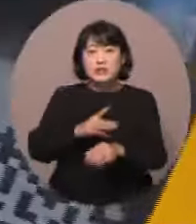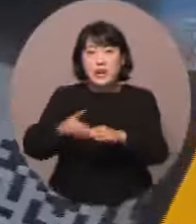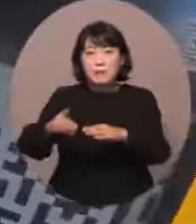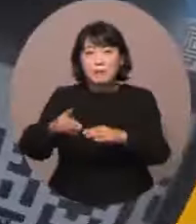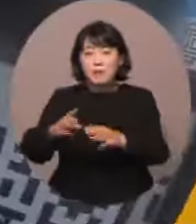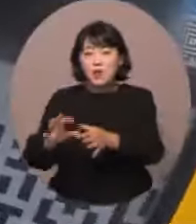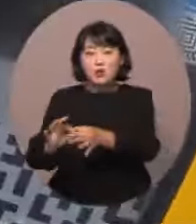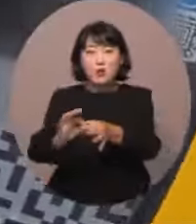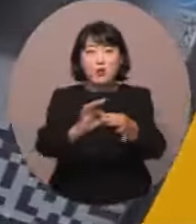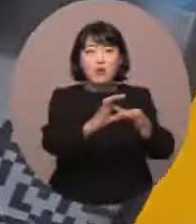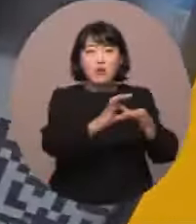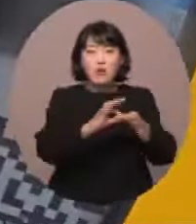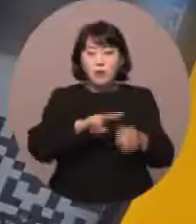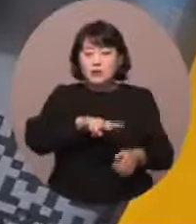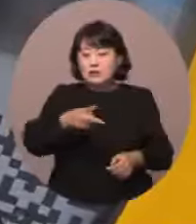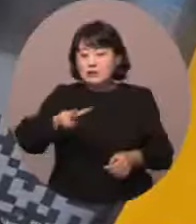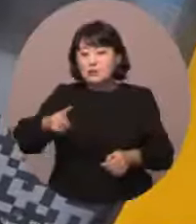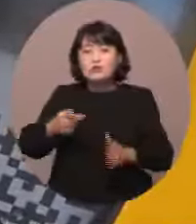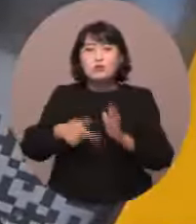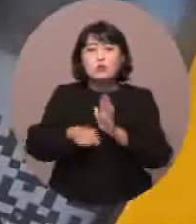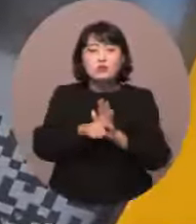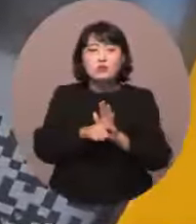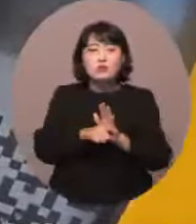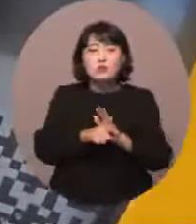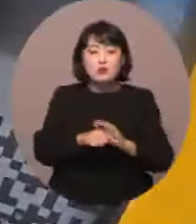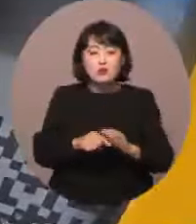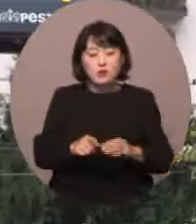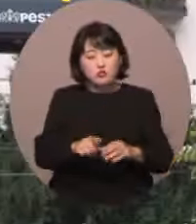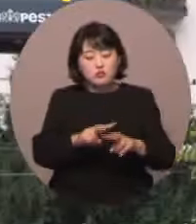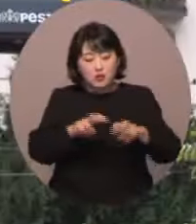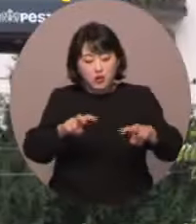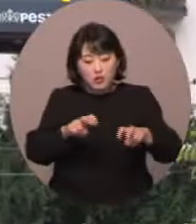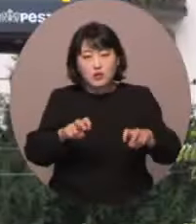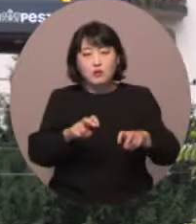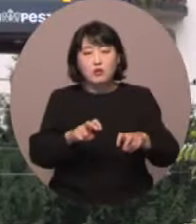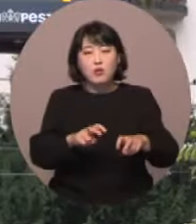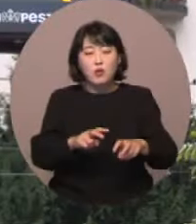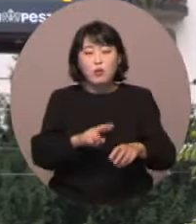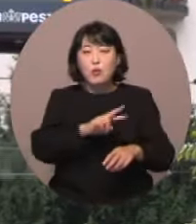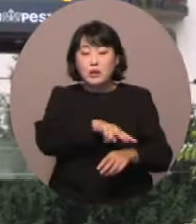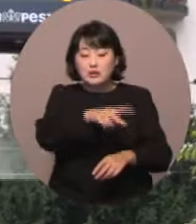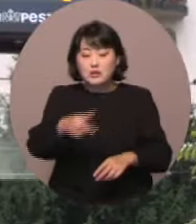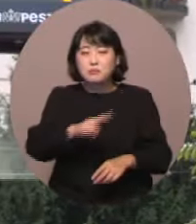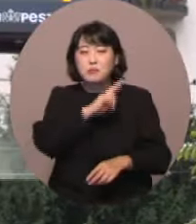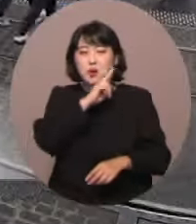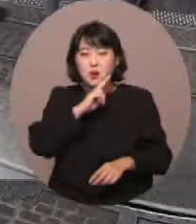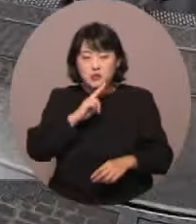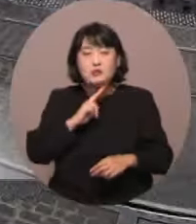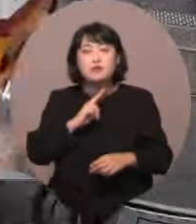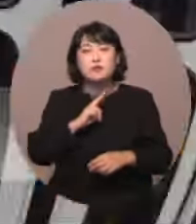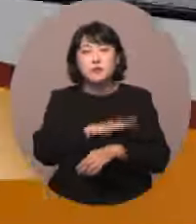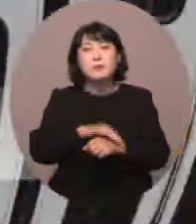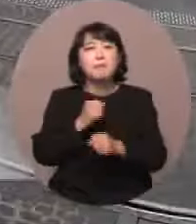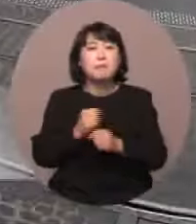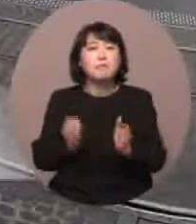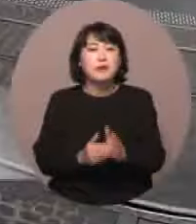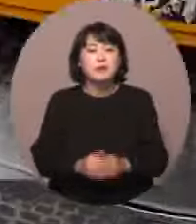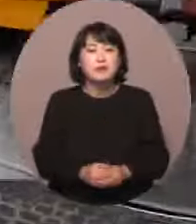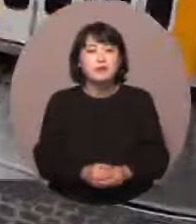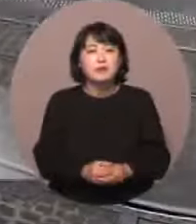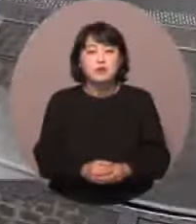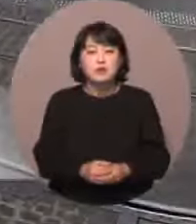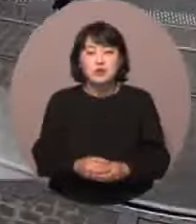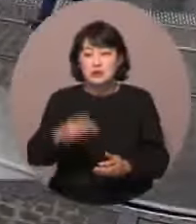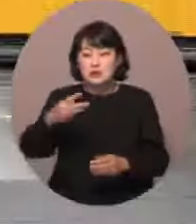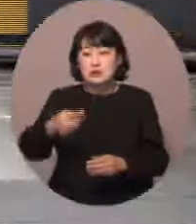트램과의 연결성을 높이기 위해 승객의 이동 경로를 분석해 환승 편의성을 높였습니다. 각각의 트램